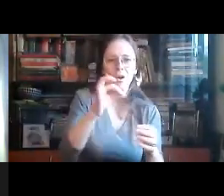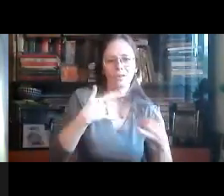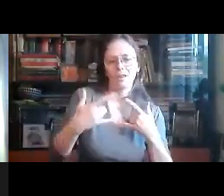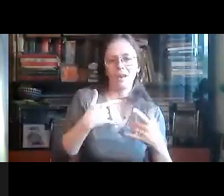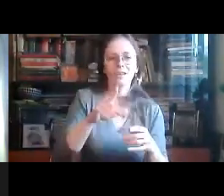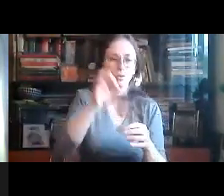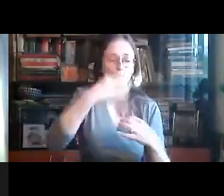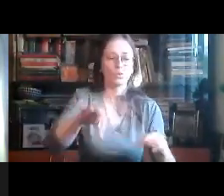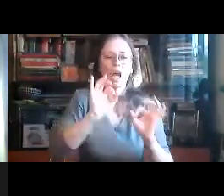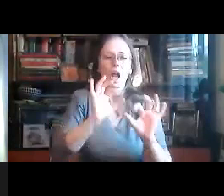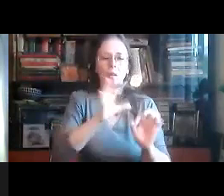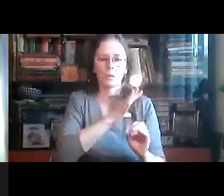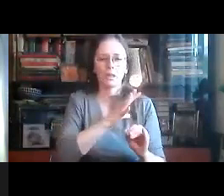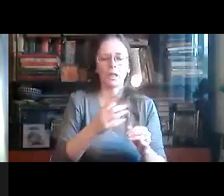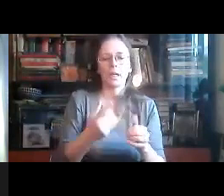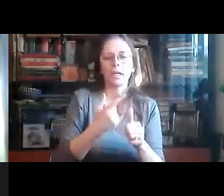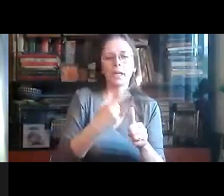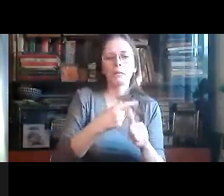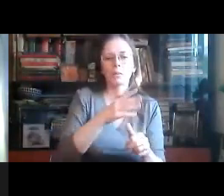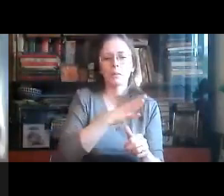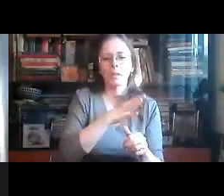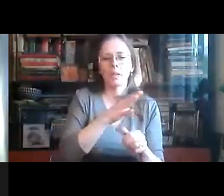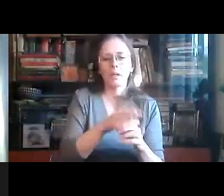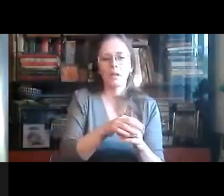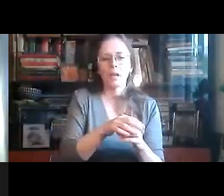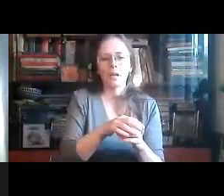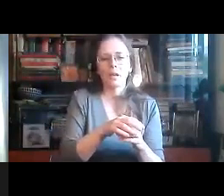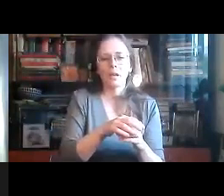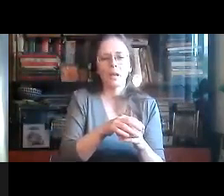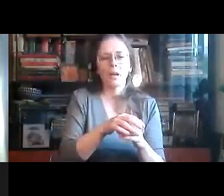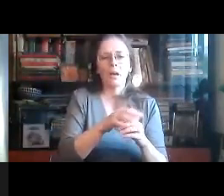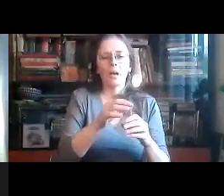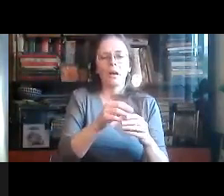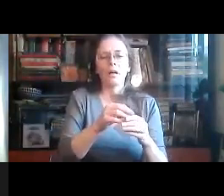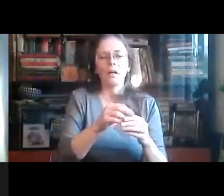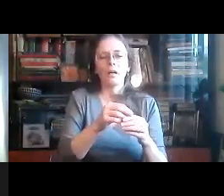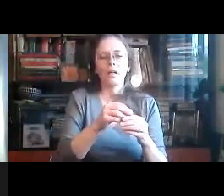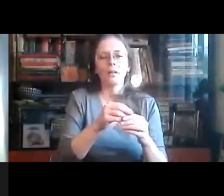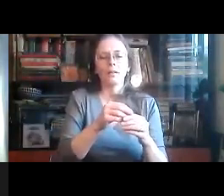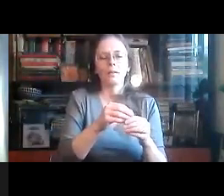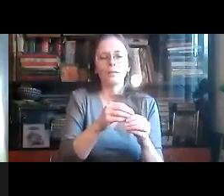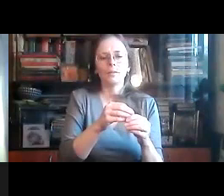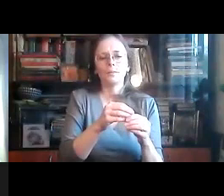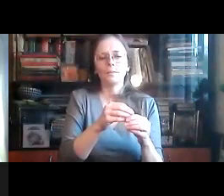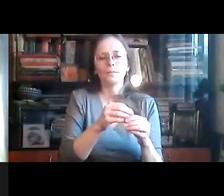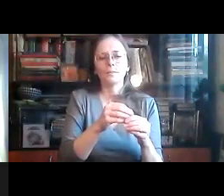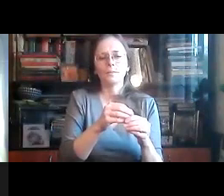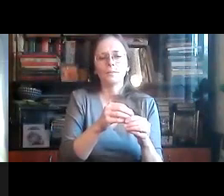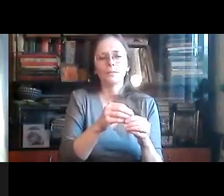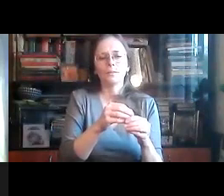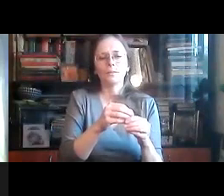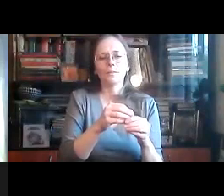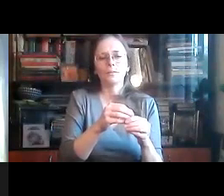да, где тебя сажают, там, не знаю, ты смотришь на город просто, а тебе говорят, это